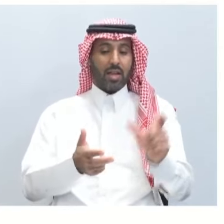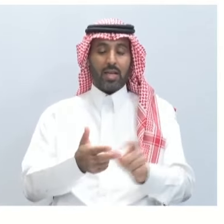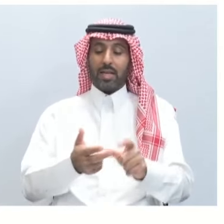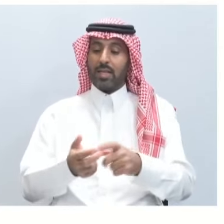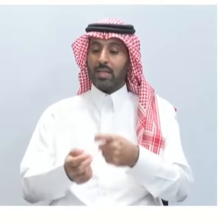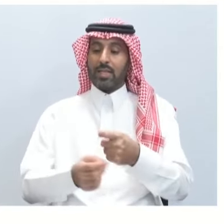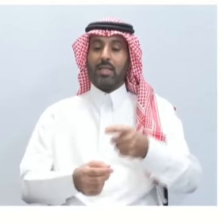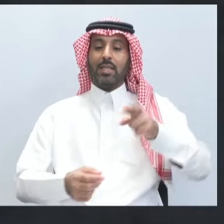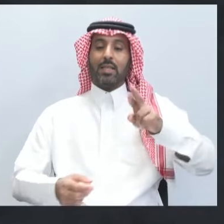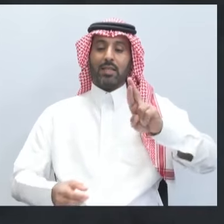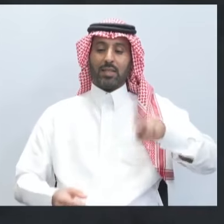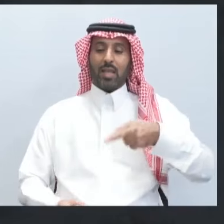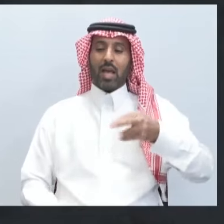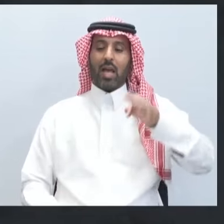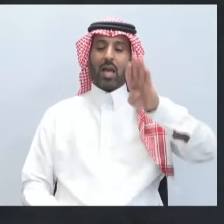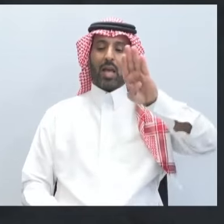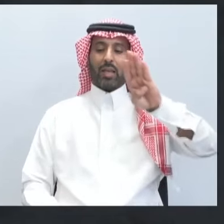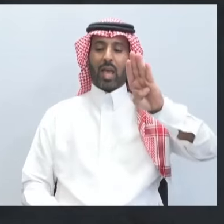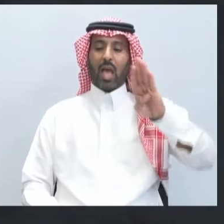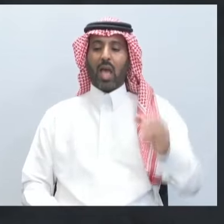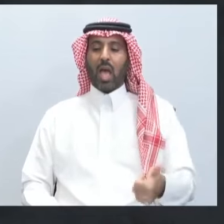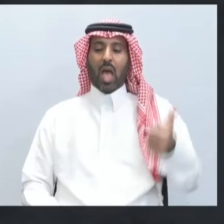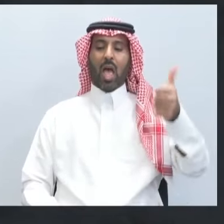زكاه ما معنى زكاه